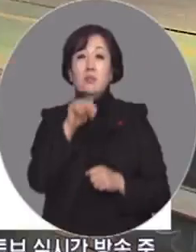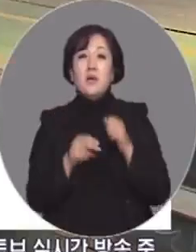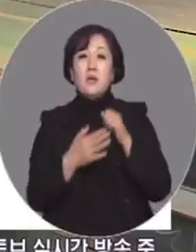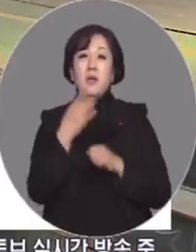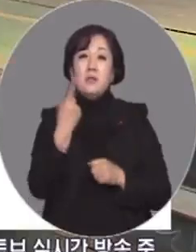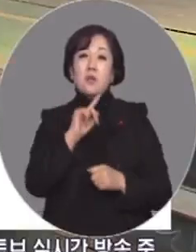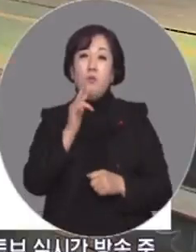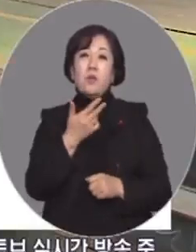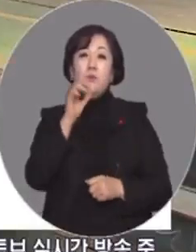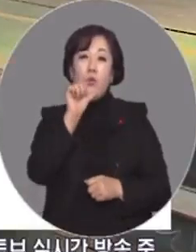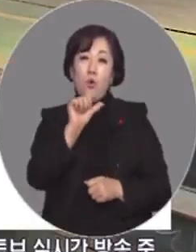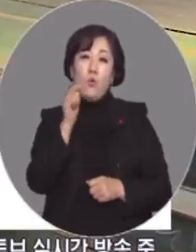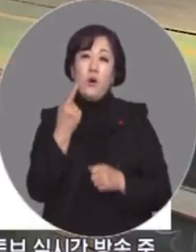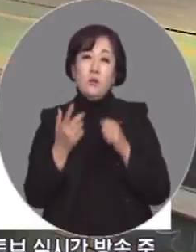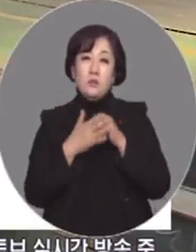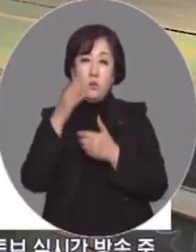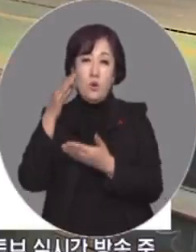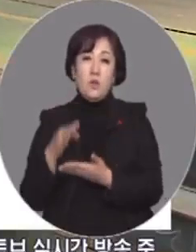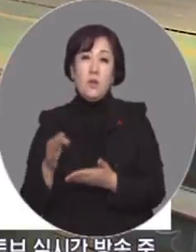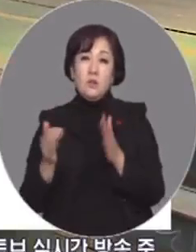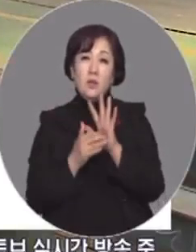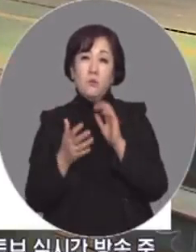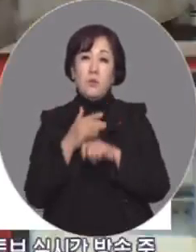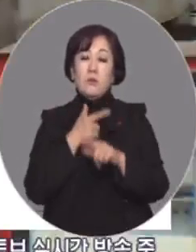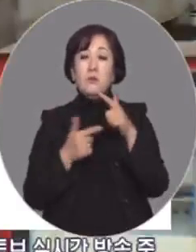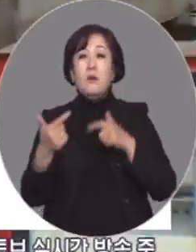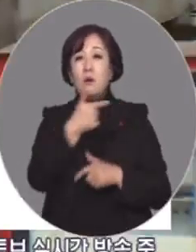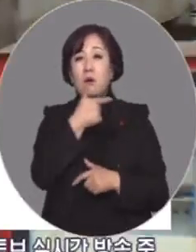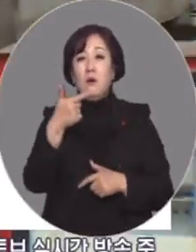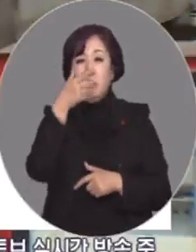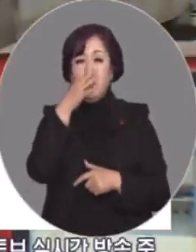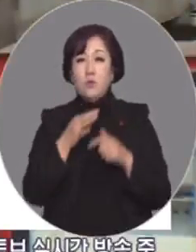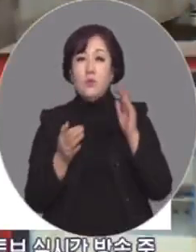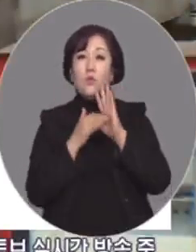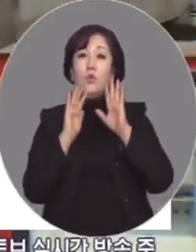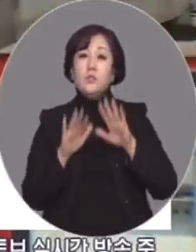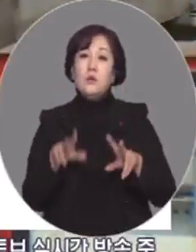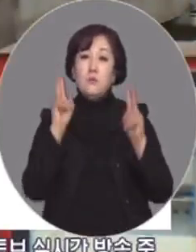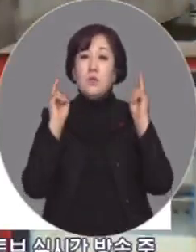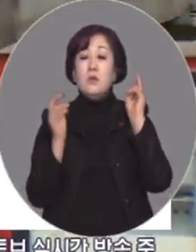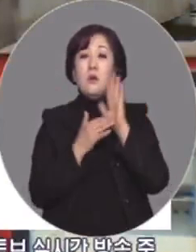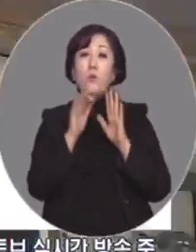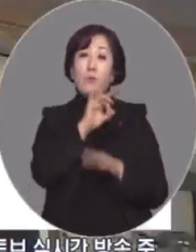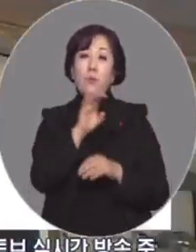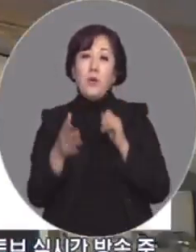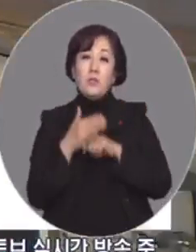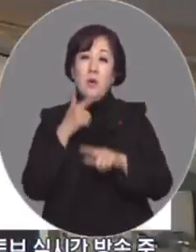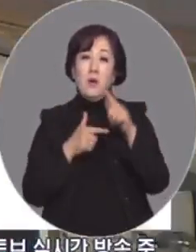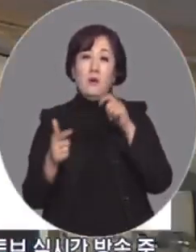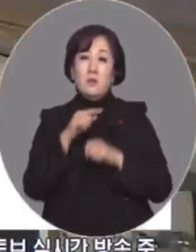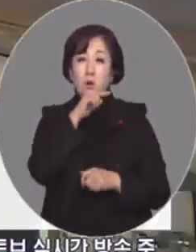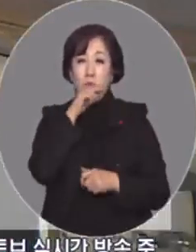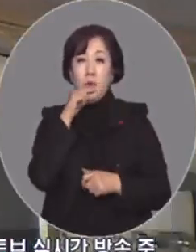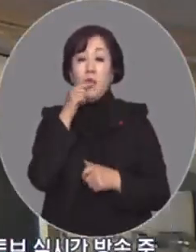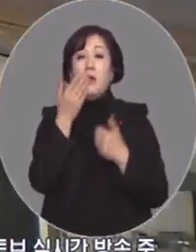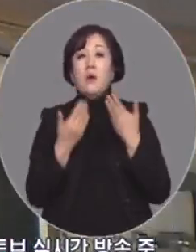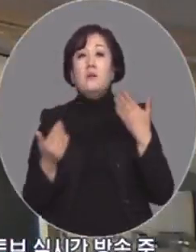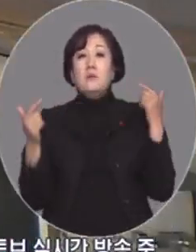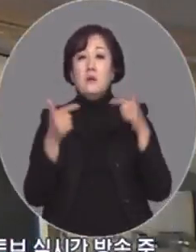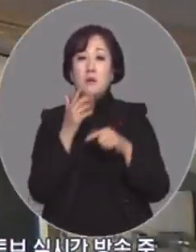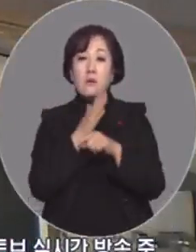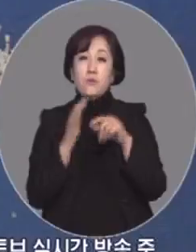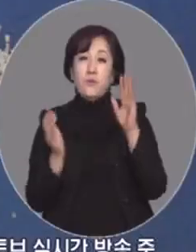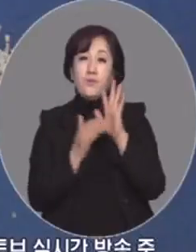밑으로 떨어지면 견디기 힘들다고 답한 만큼 이미 상당수 기업이 재산성 악화에 노출된 걸로 분석됩니다.